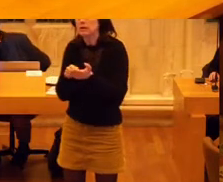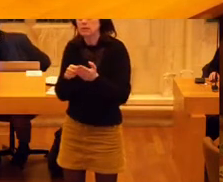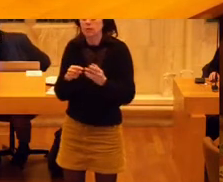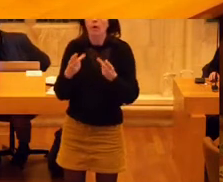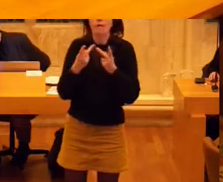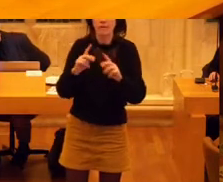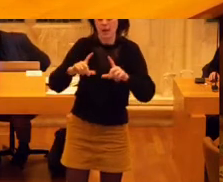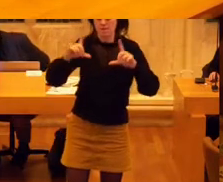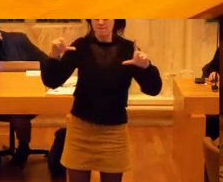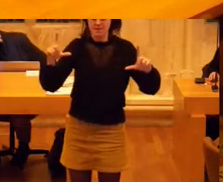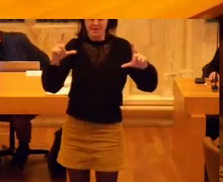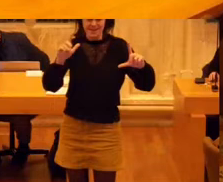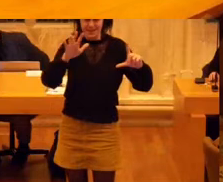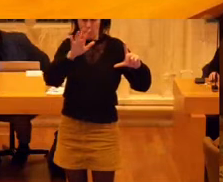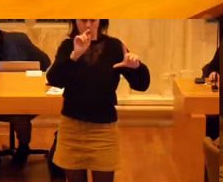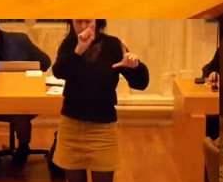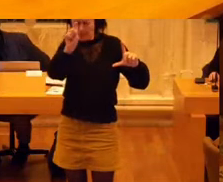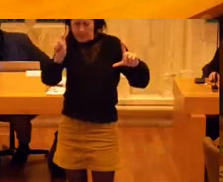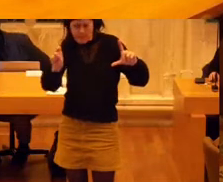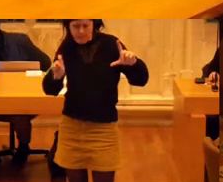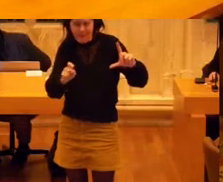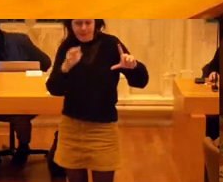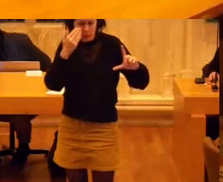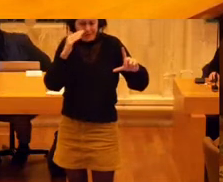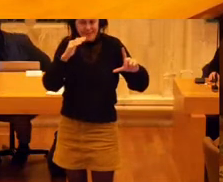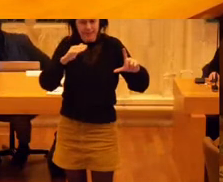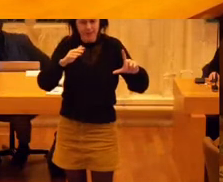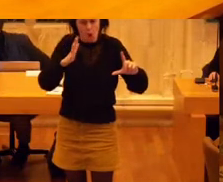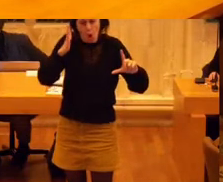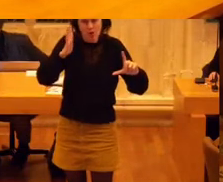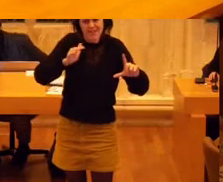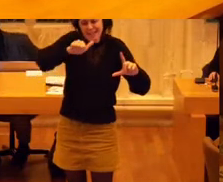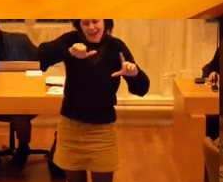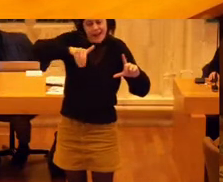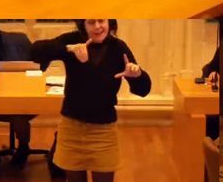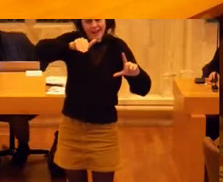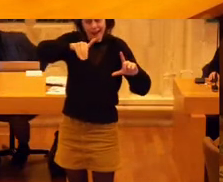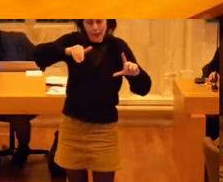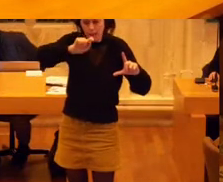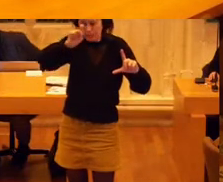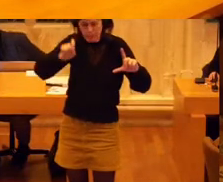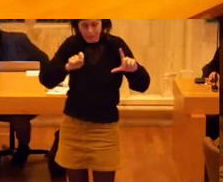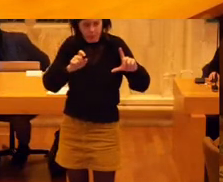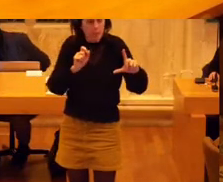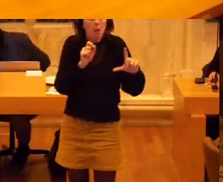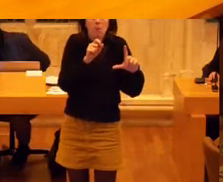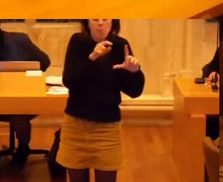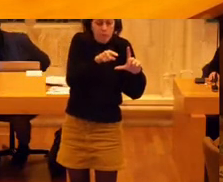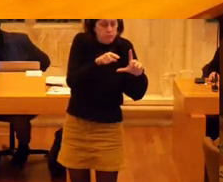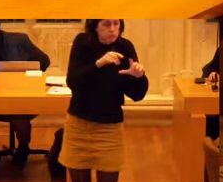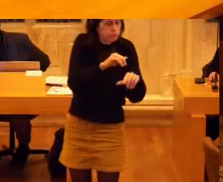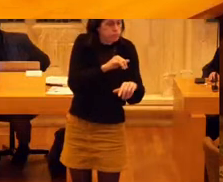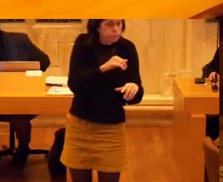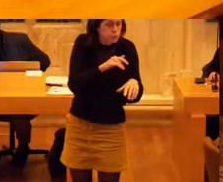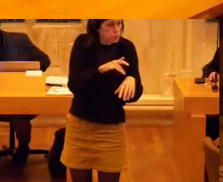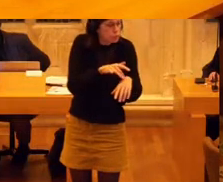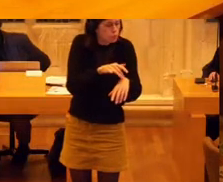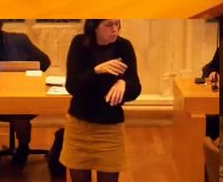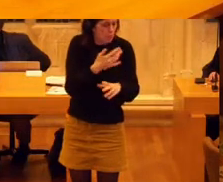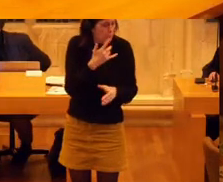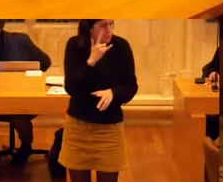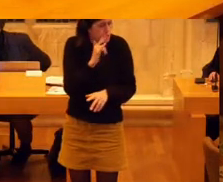toujours une connaissance totalement exhaustive, mais ça a été découvert en fait au moment du passage d'une tranchée pour le réseau de chaleur,